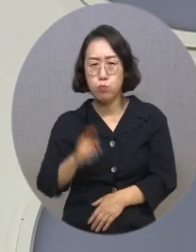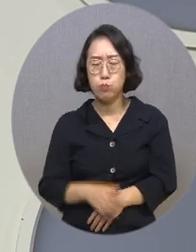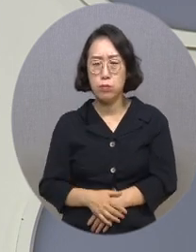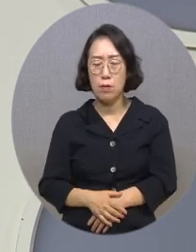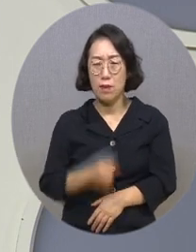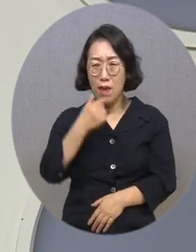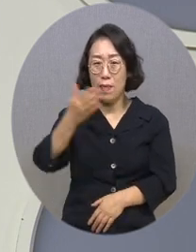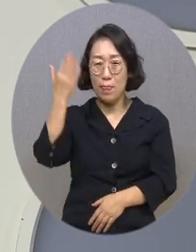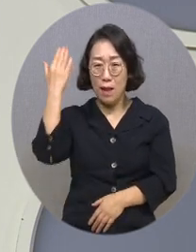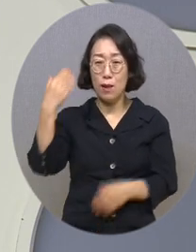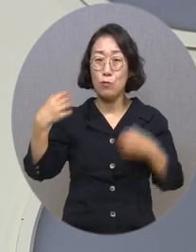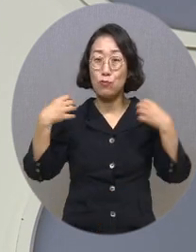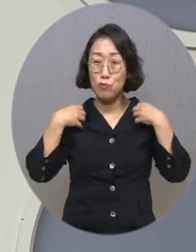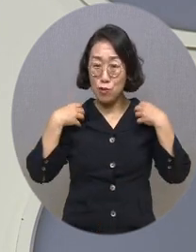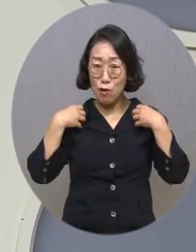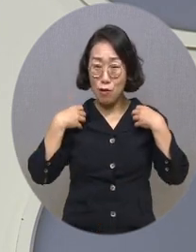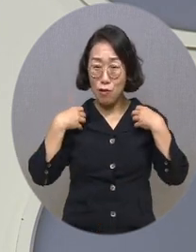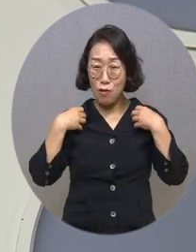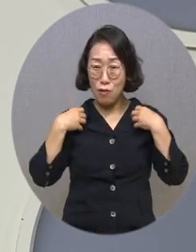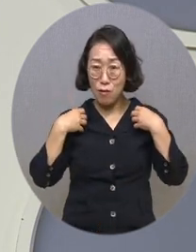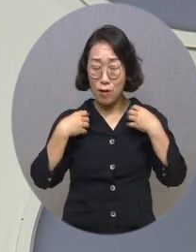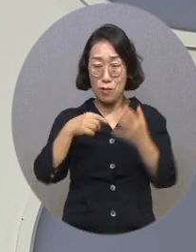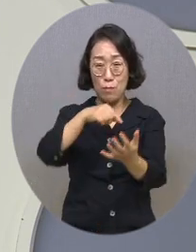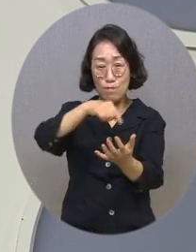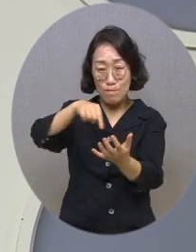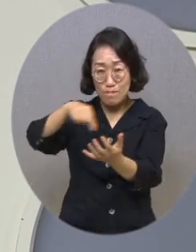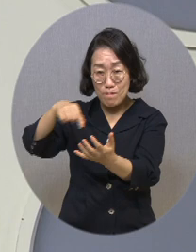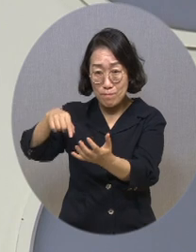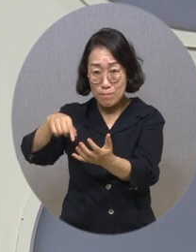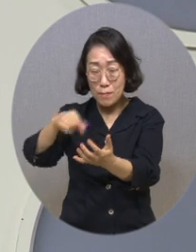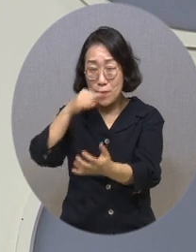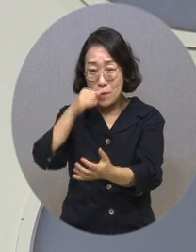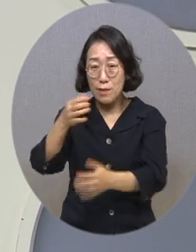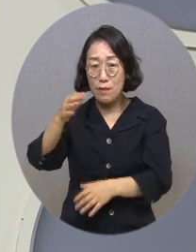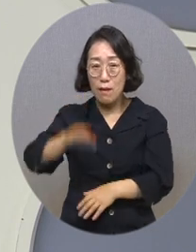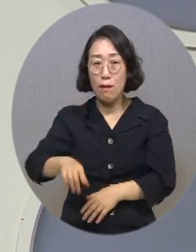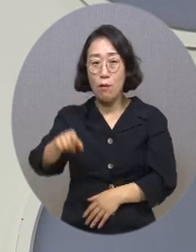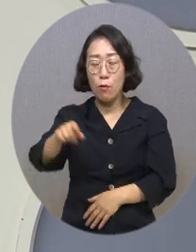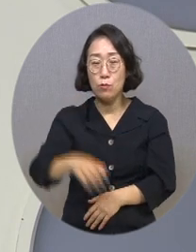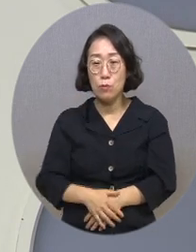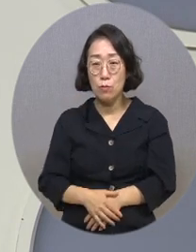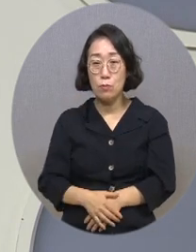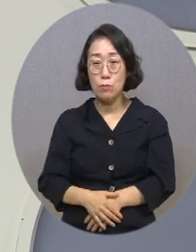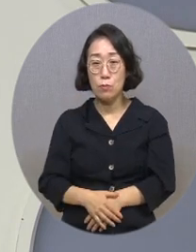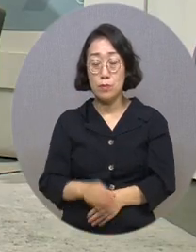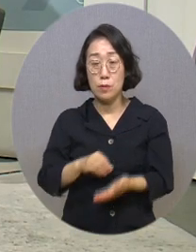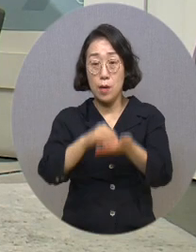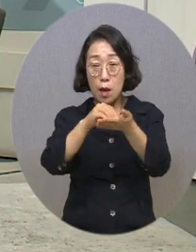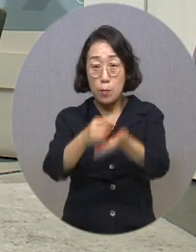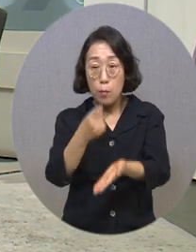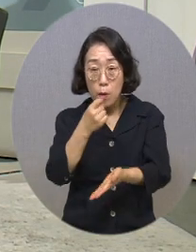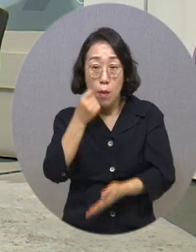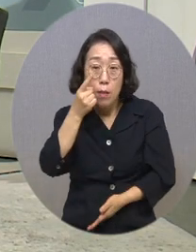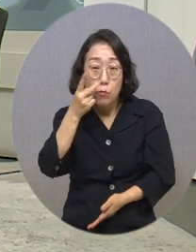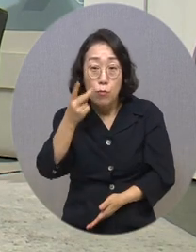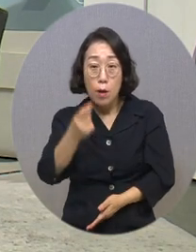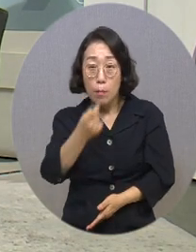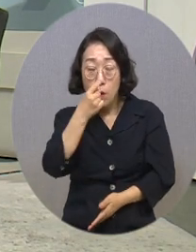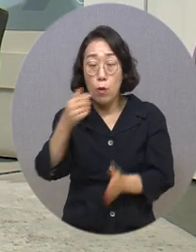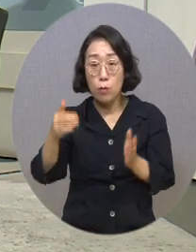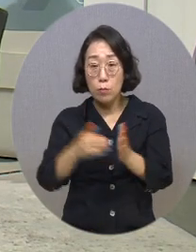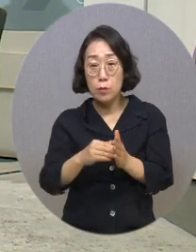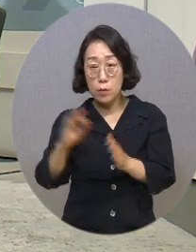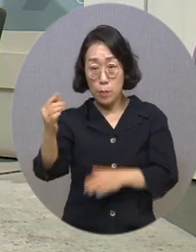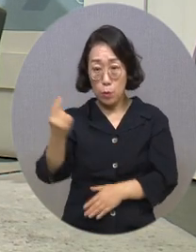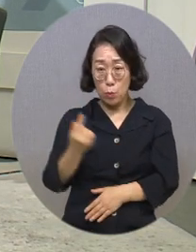많이 가르쳤잖아요. 대한민국 컴퓨터 처음 나오는. 지금도 가르치고 있지만 거기 가서 두 달 시컷 배우고 가서